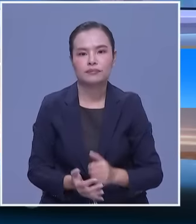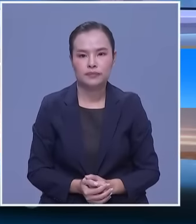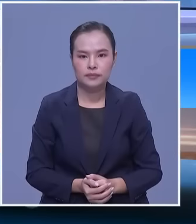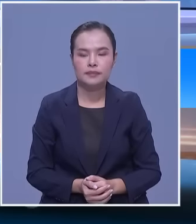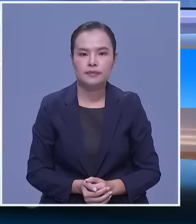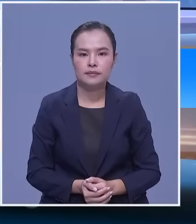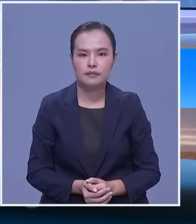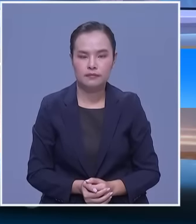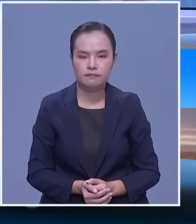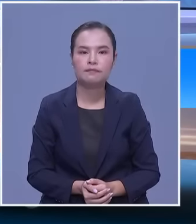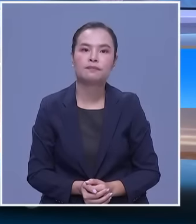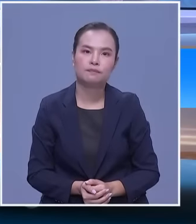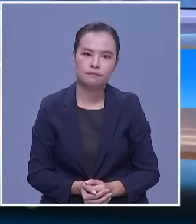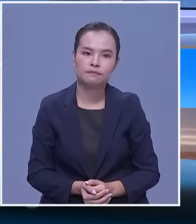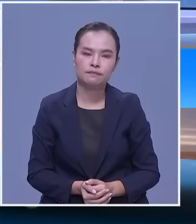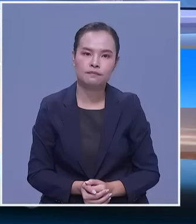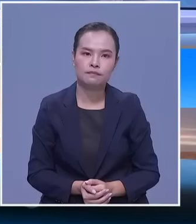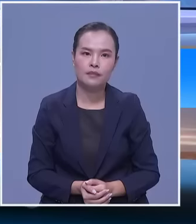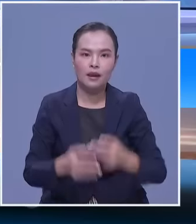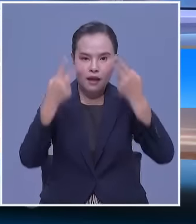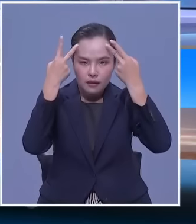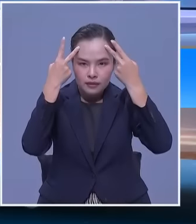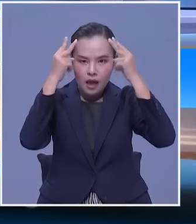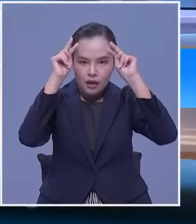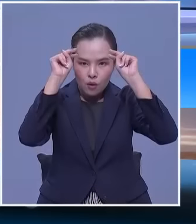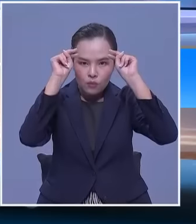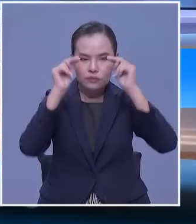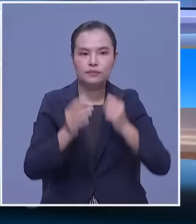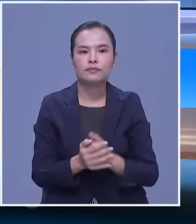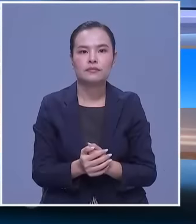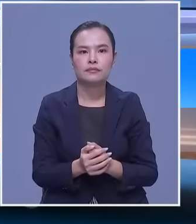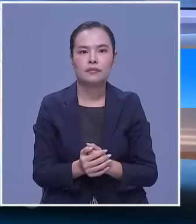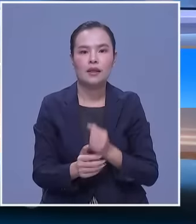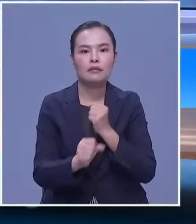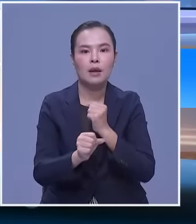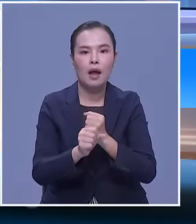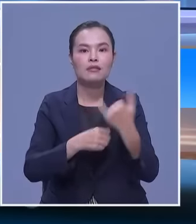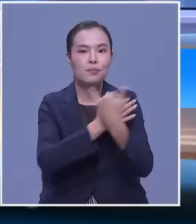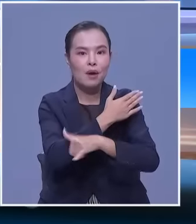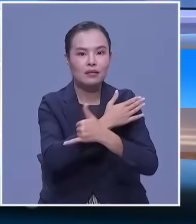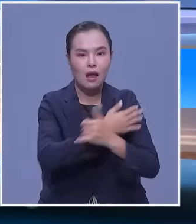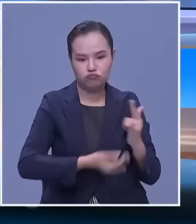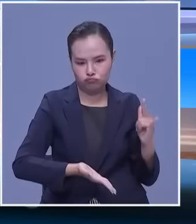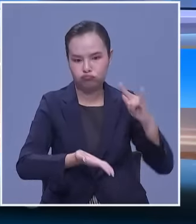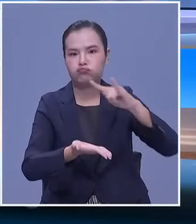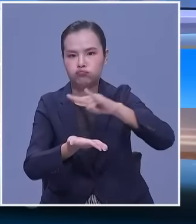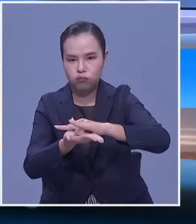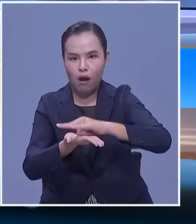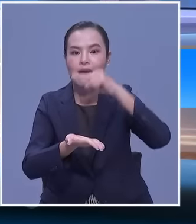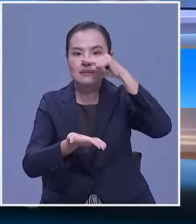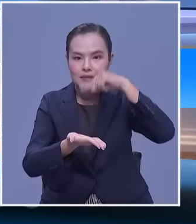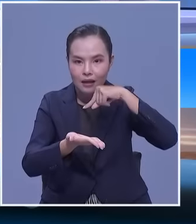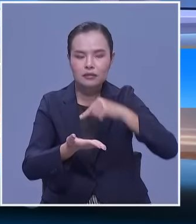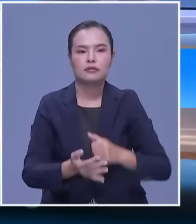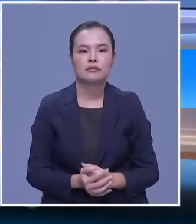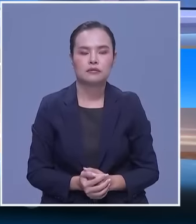ท่านผู้ชมครับเหตุการณ์ที่เกิดขึ้นนี้เนี่ยทางด้านของท่านนายกรัฐมนตรีจริงๆท่านปฏิบัติภารกิจอยู่ที่ต่างประเทศกลับมาแล้วใช่มั้ยเออตอนนี้กลับมาแล้วนะครับ